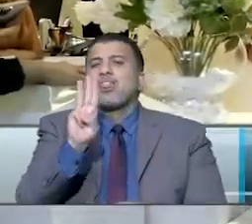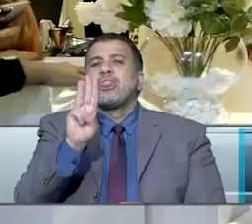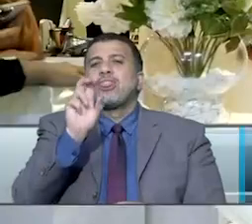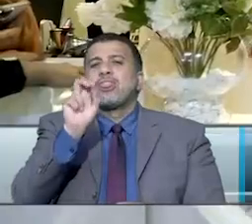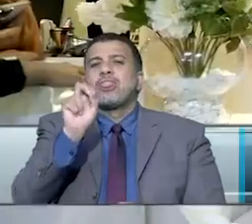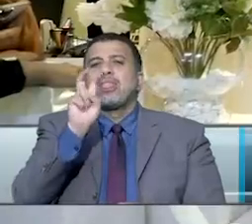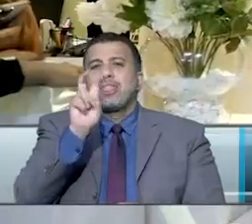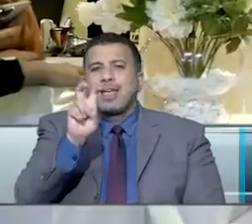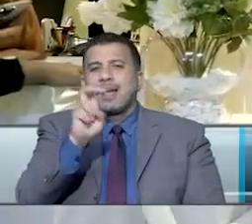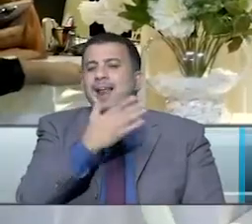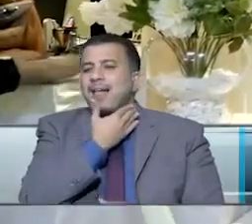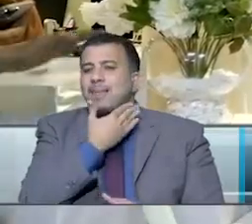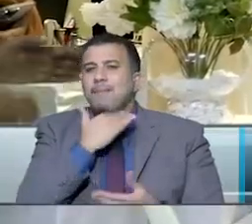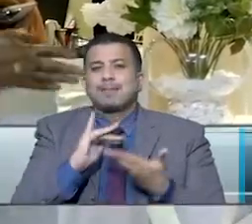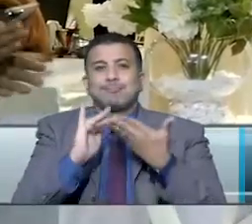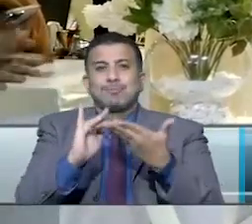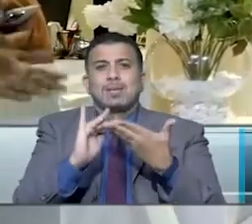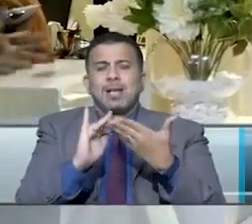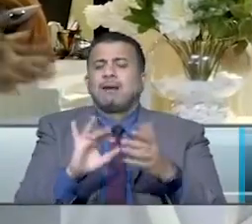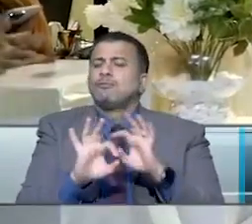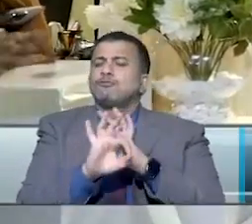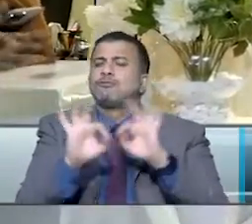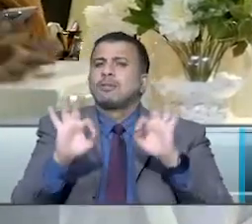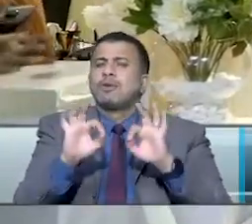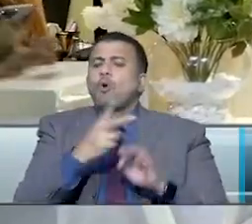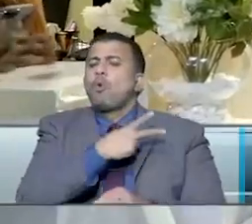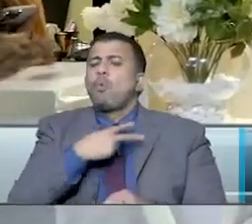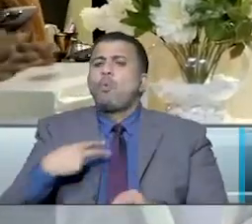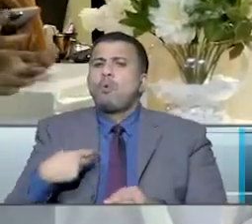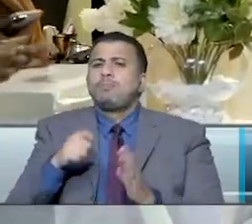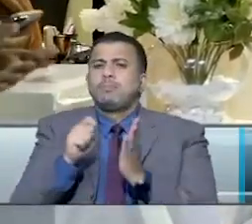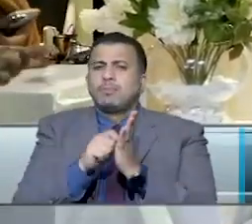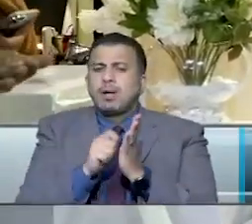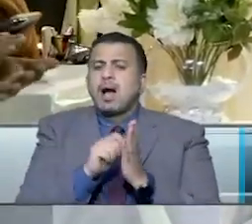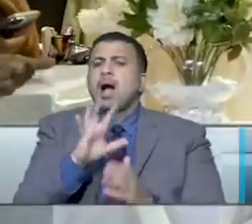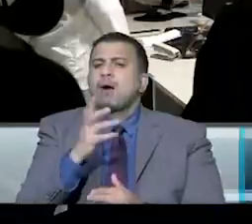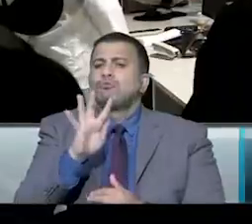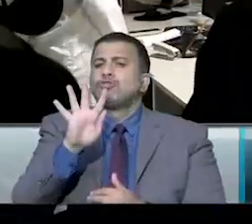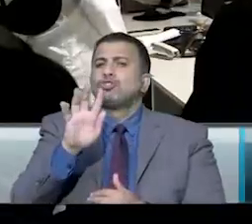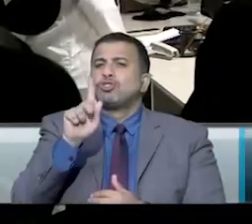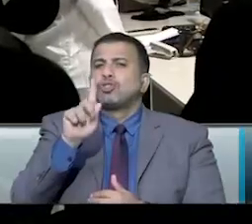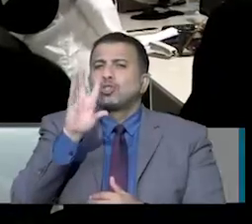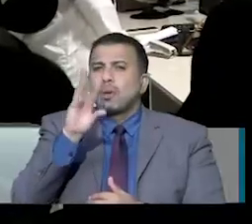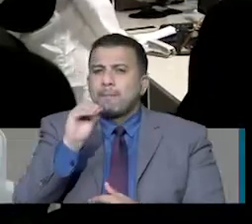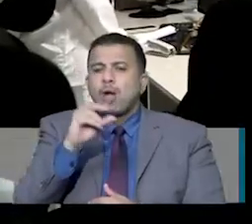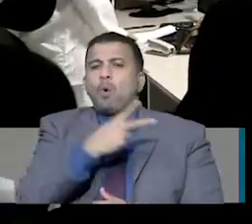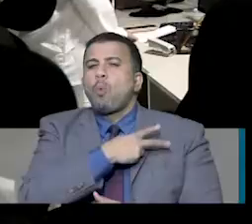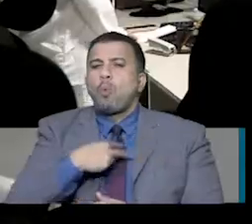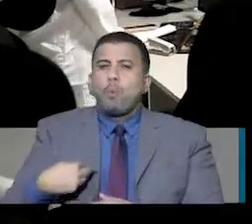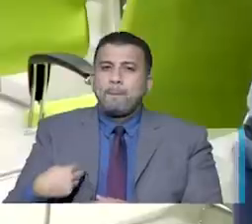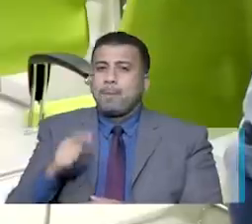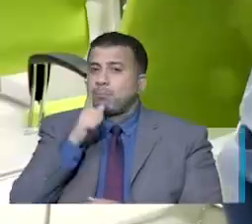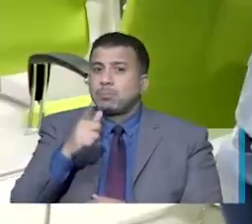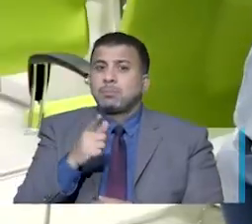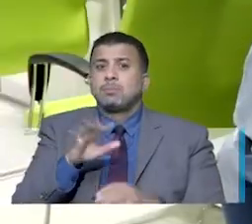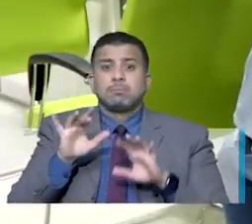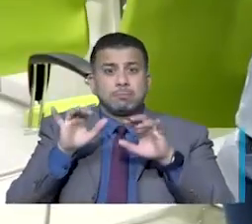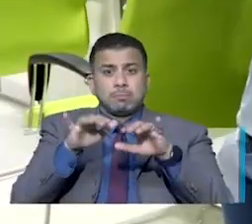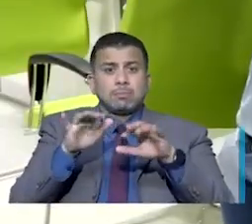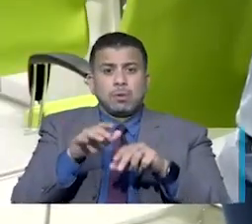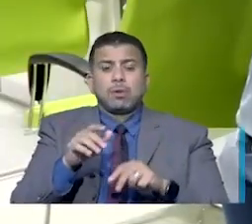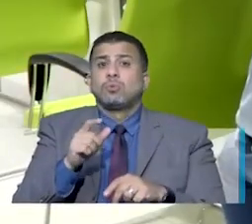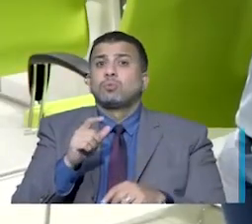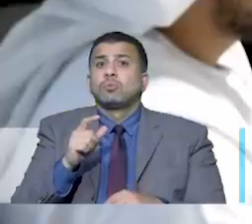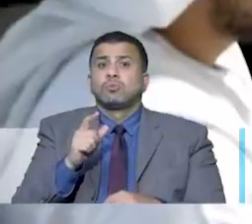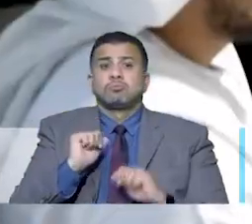المتكامله الموفر كافه الخدمات الحكوميه وشبه الحكوميه امام الجمهور وذلك بحضور سعاده